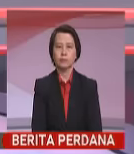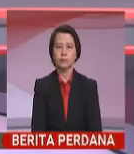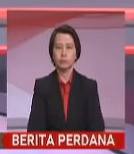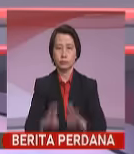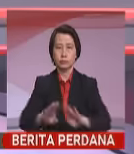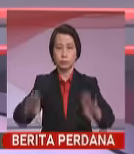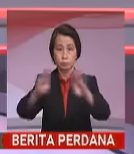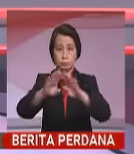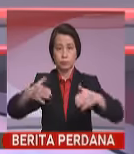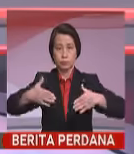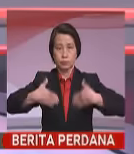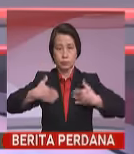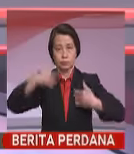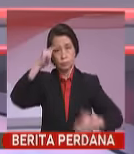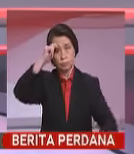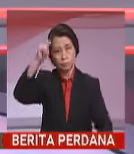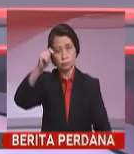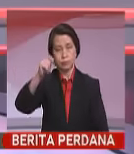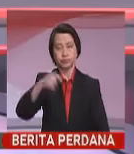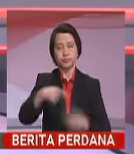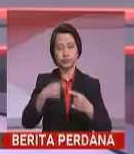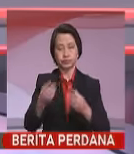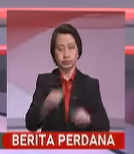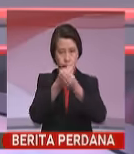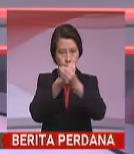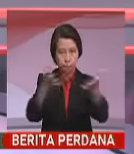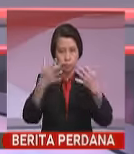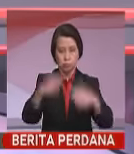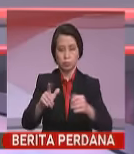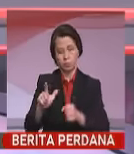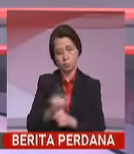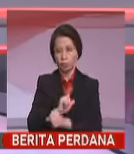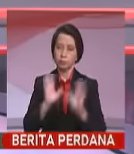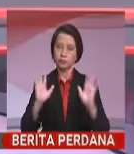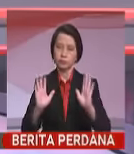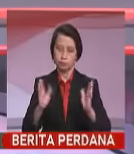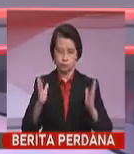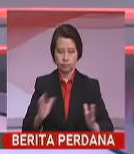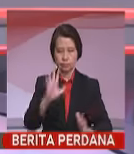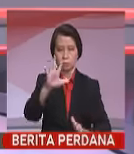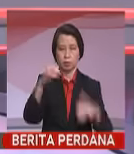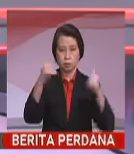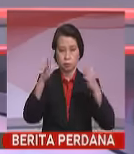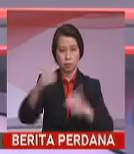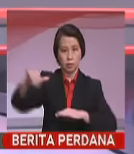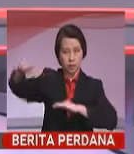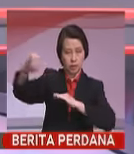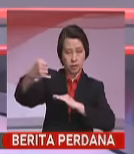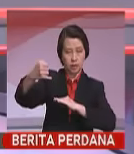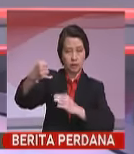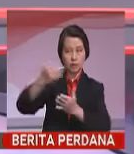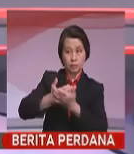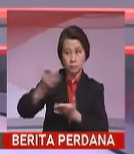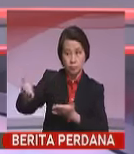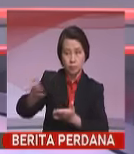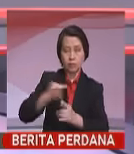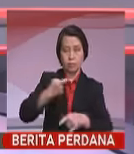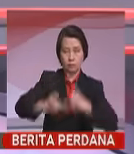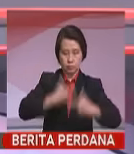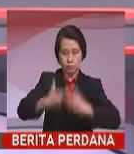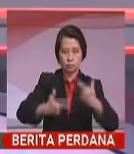Berita gembira buat skuad Terengganu FC apabila memaklumkan telah melengkapkan kuota 5 pemain importnya bagi saingan Liga